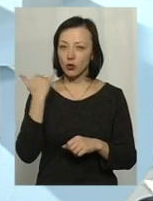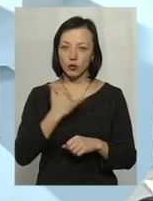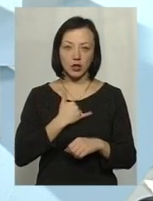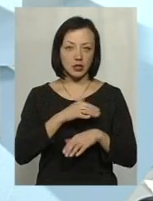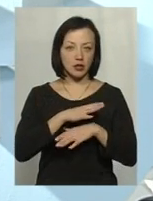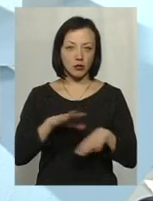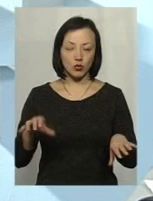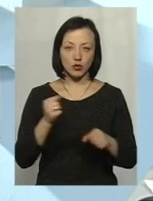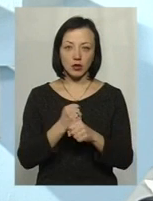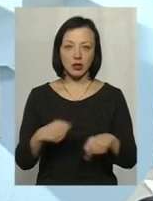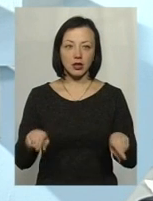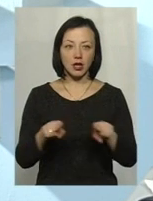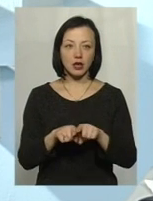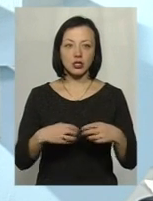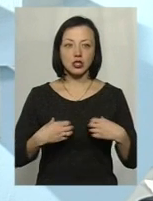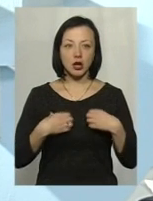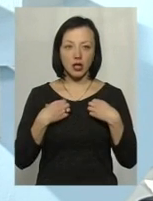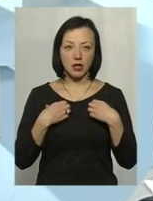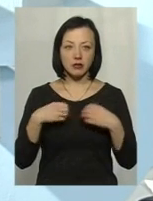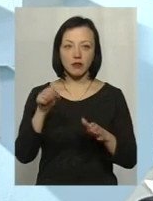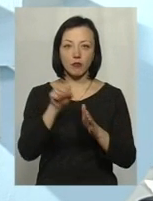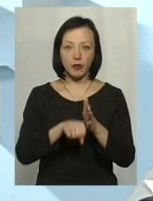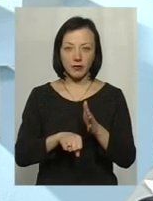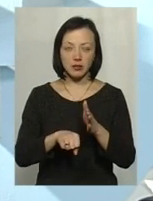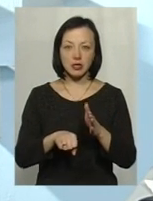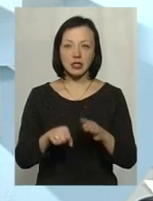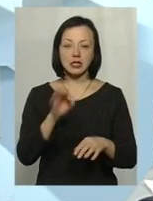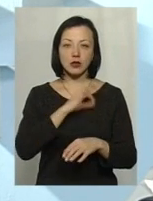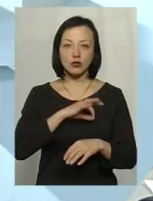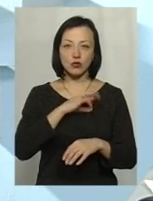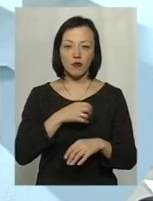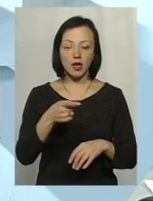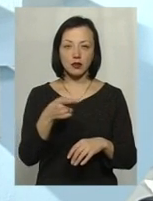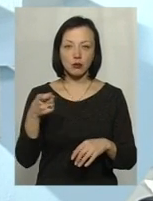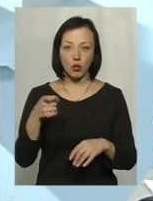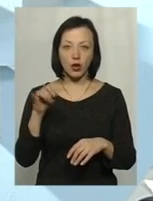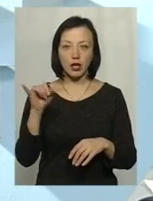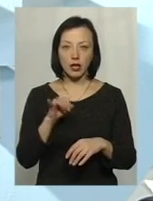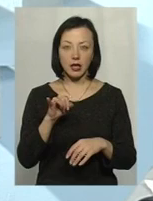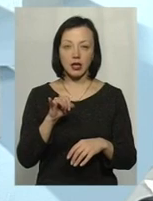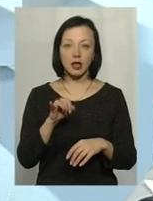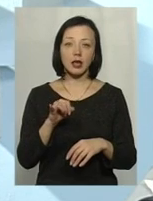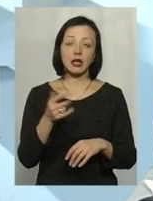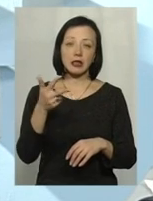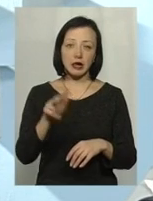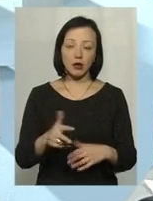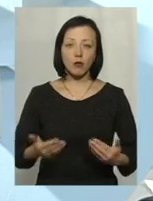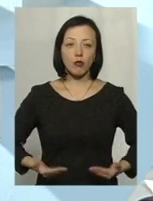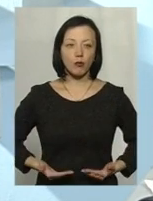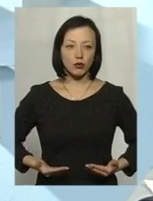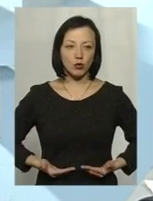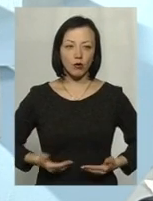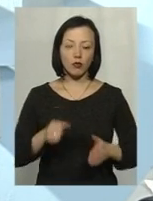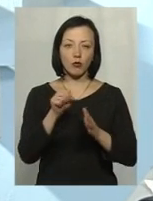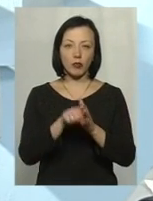було скоєно таких жахливих вбивств із застосуванням вогнепальної зброї. І 3 побутових